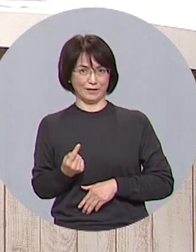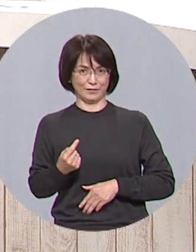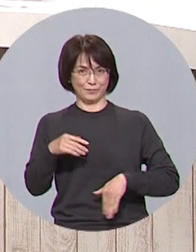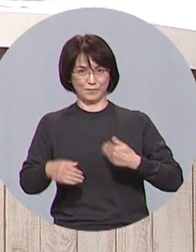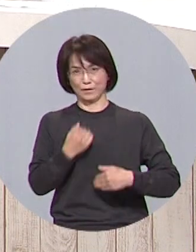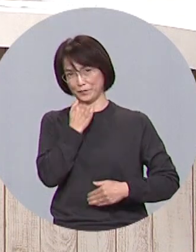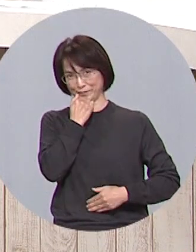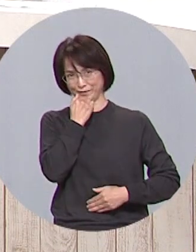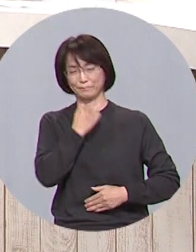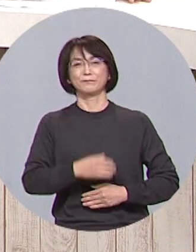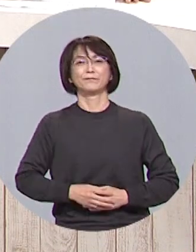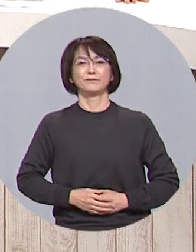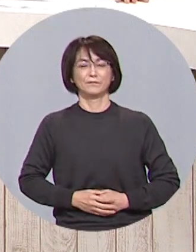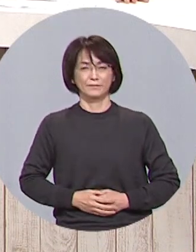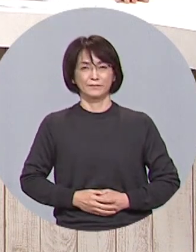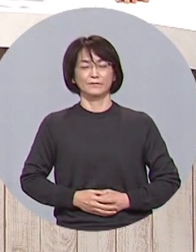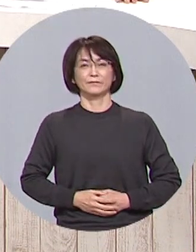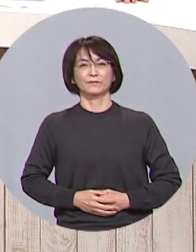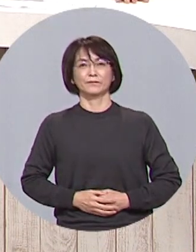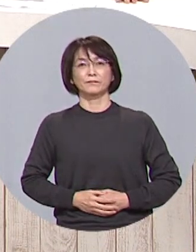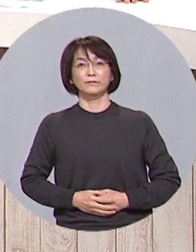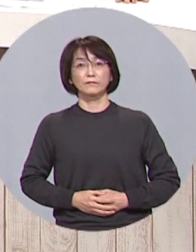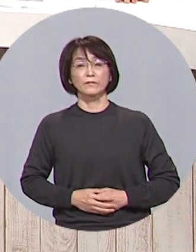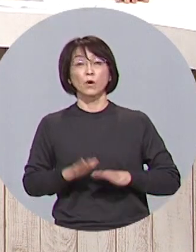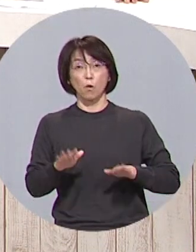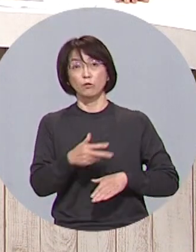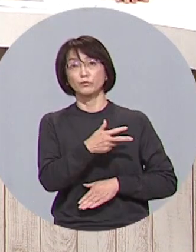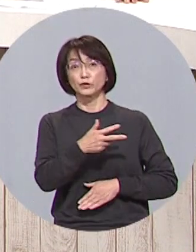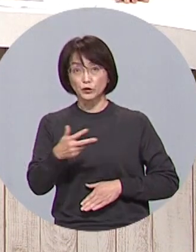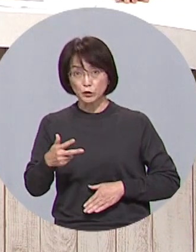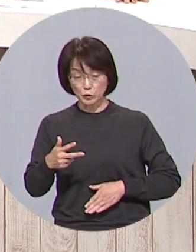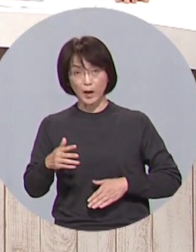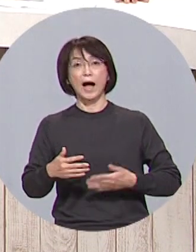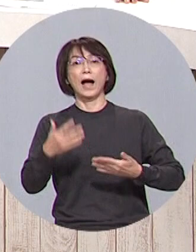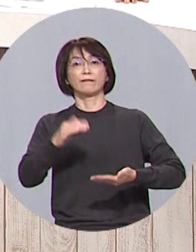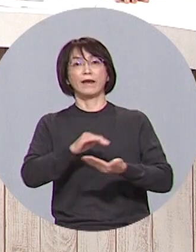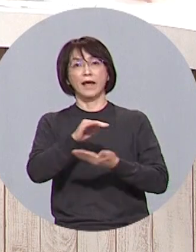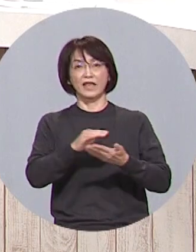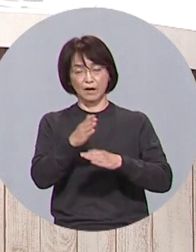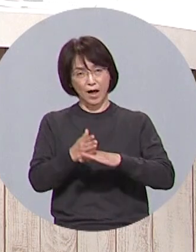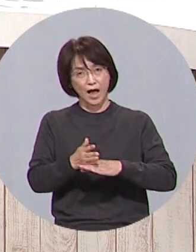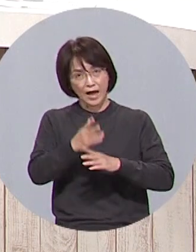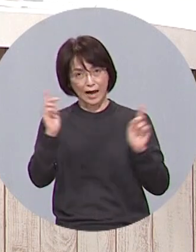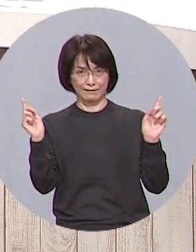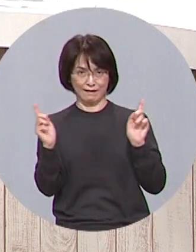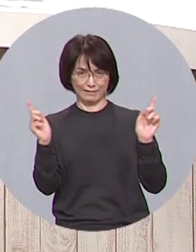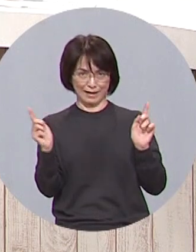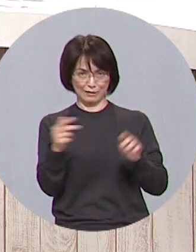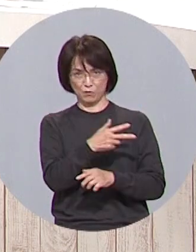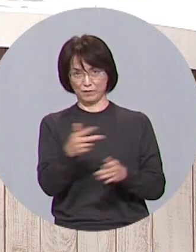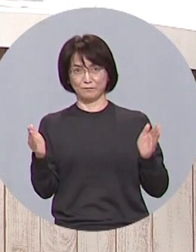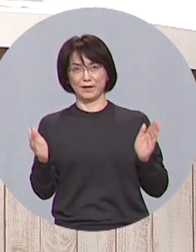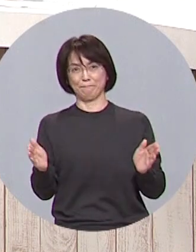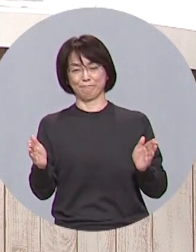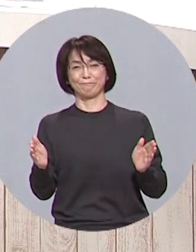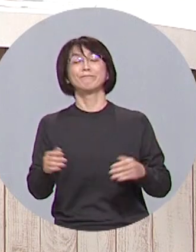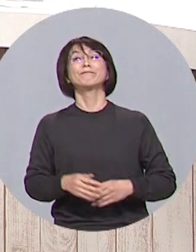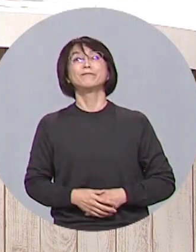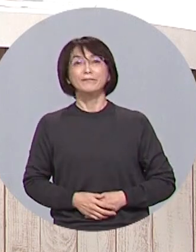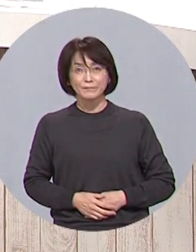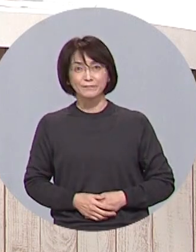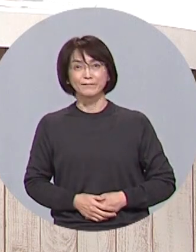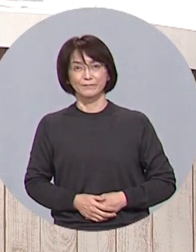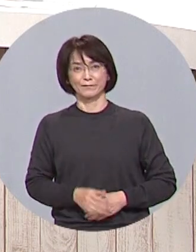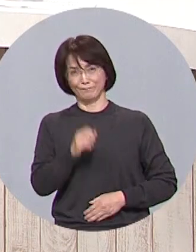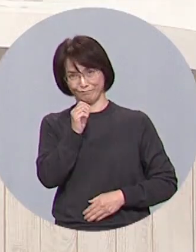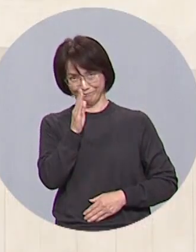お楽しみに。 楽しみ。 そして今週はテレタマ感謝祭ウィーク。竹坂さ